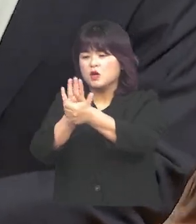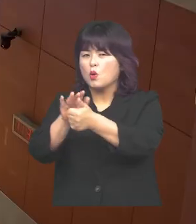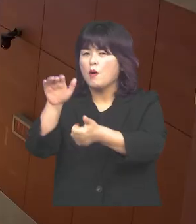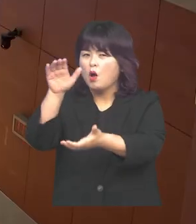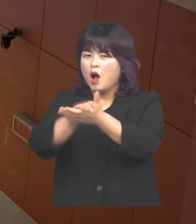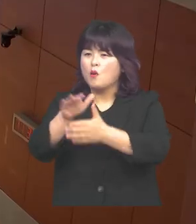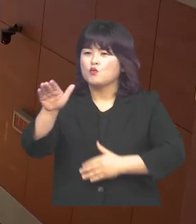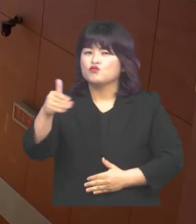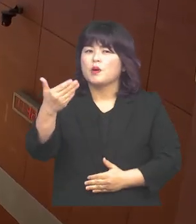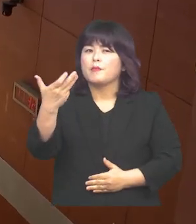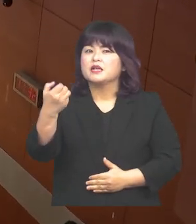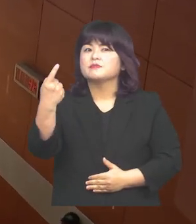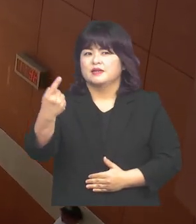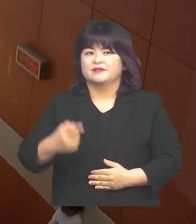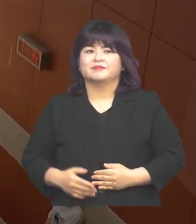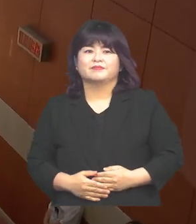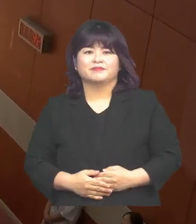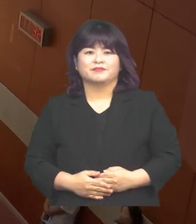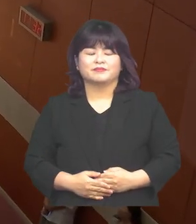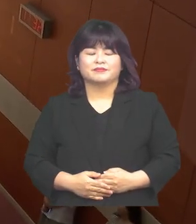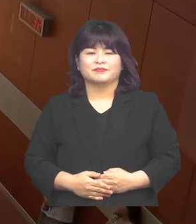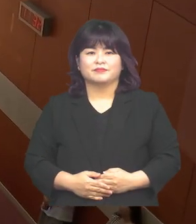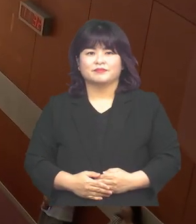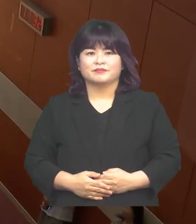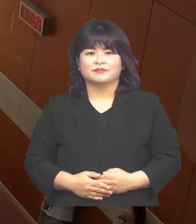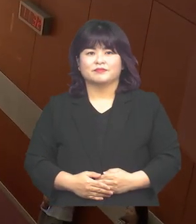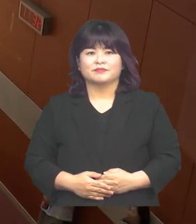등 모두 981명입니다.